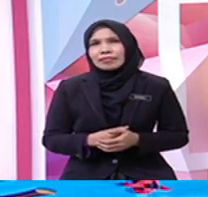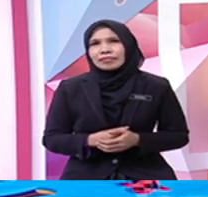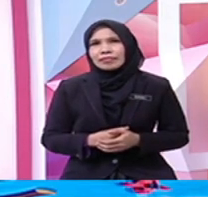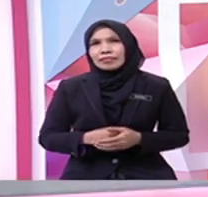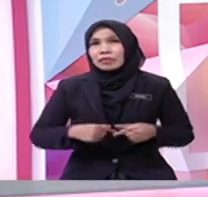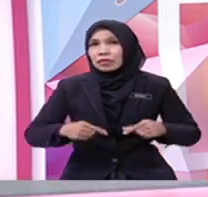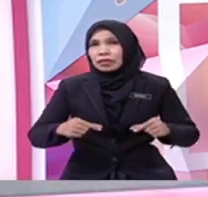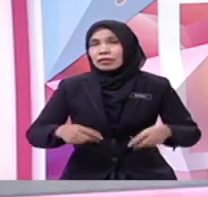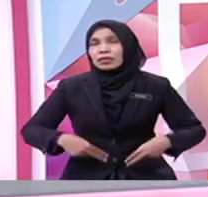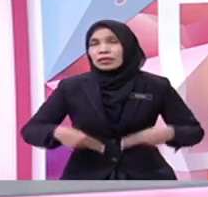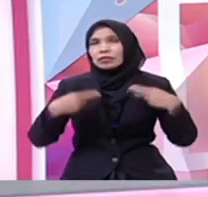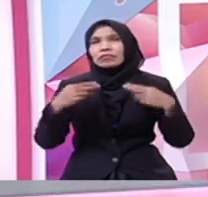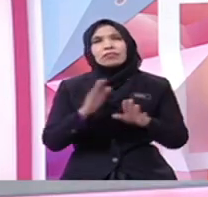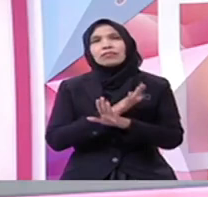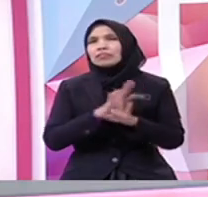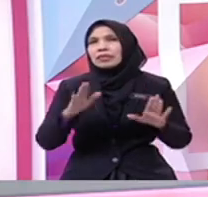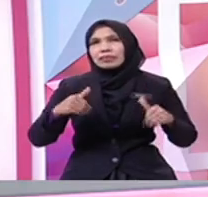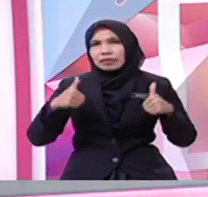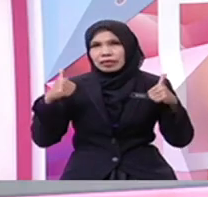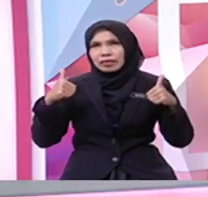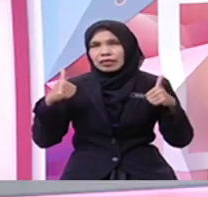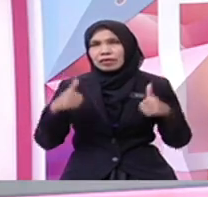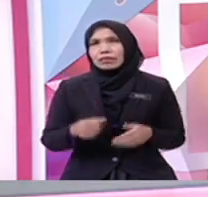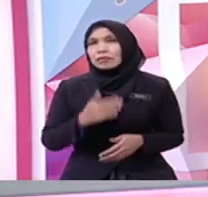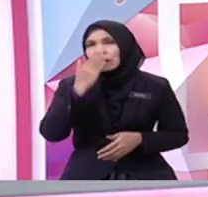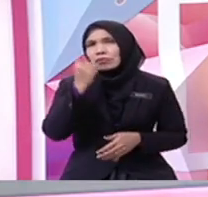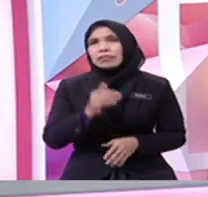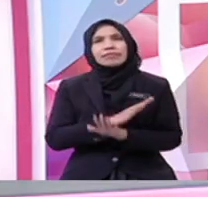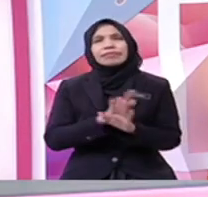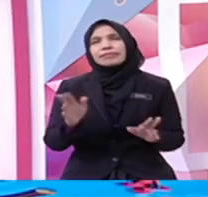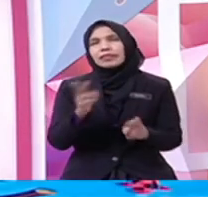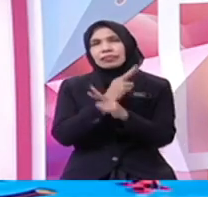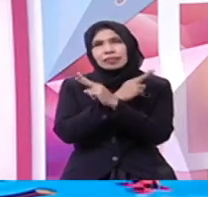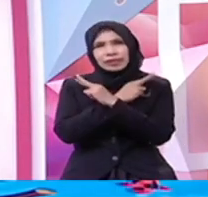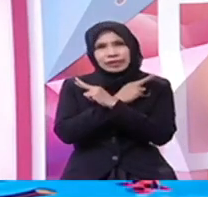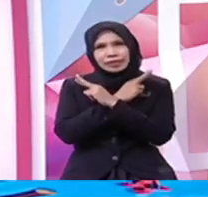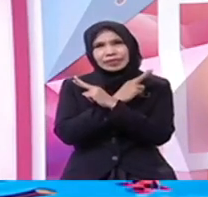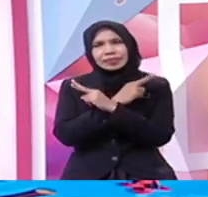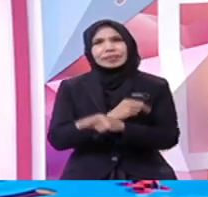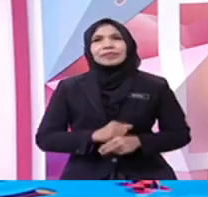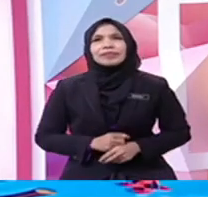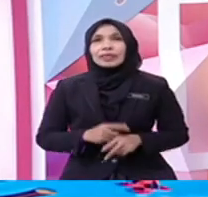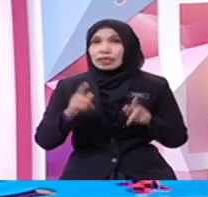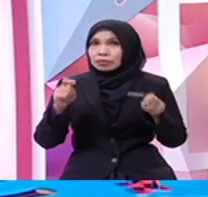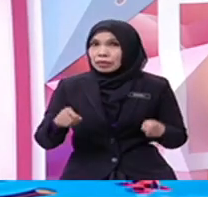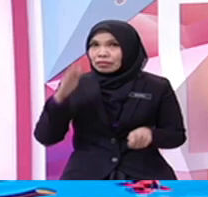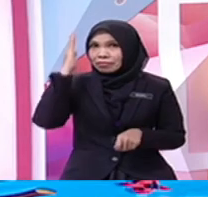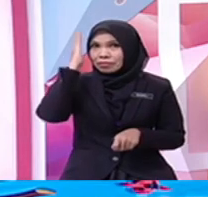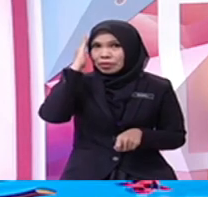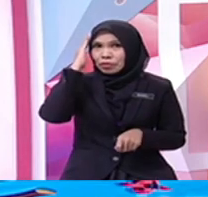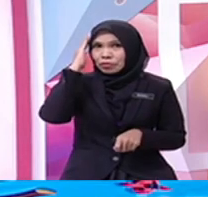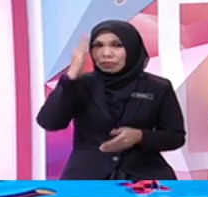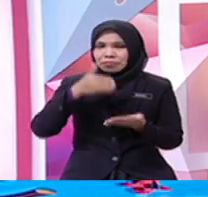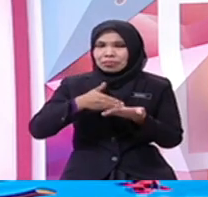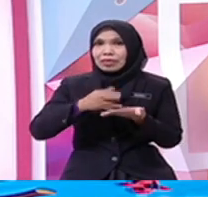itu sekali kita bekerja sampai kita tak beri Hai Woi jadi enggak buat ke jepun cine pantai bahagia masih kecil betul